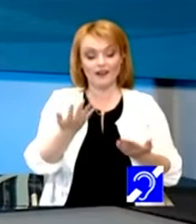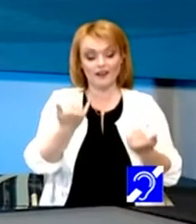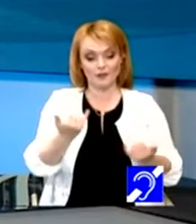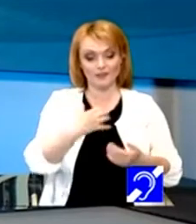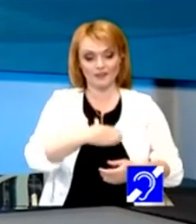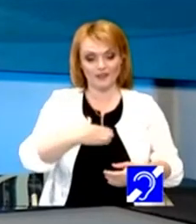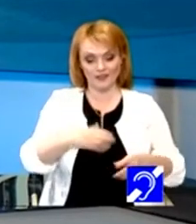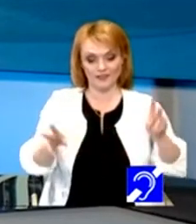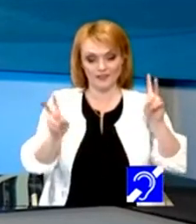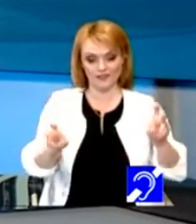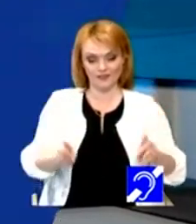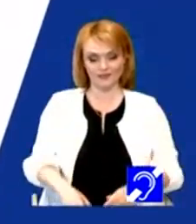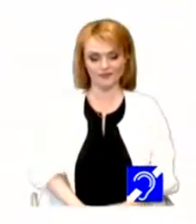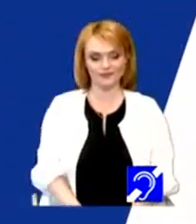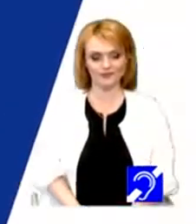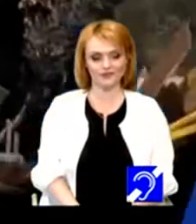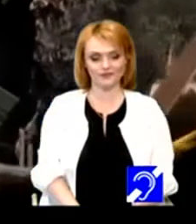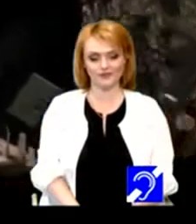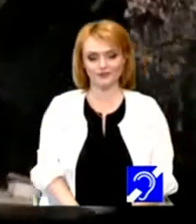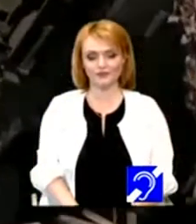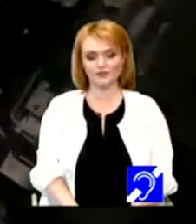știrile zilei.